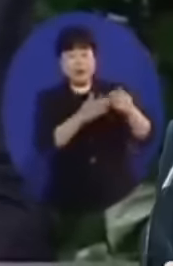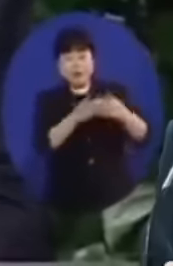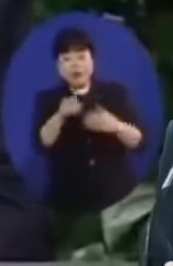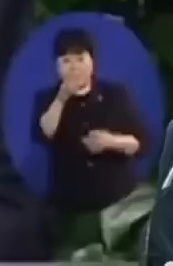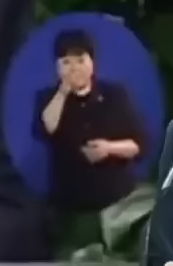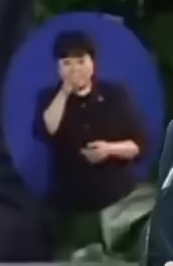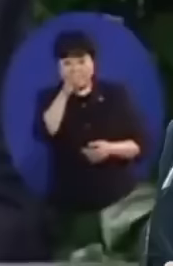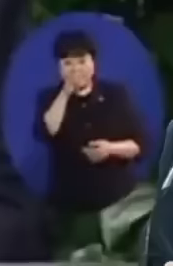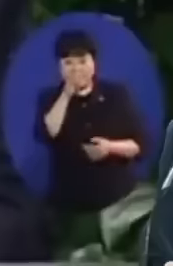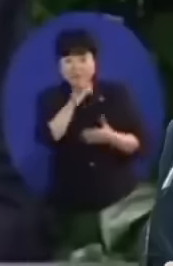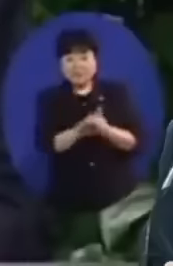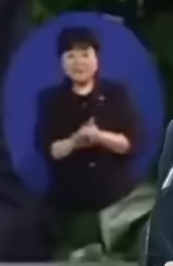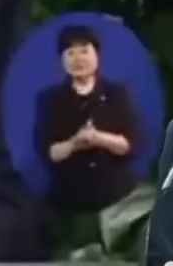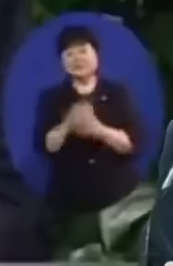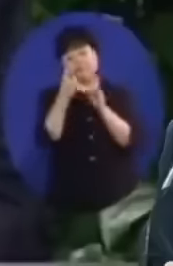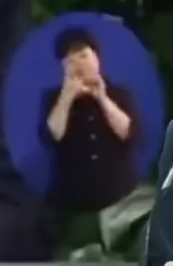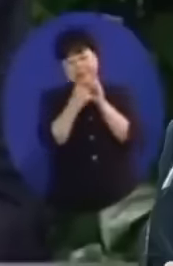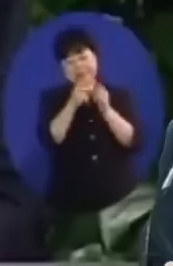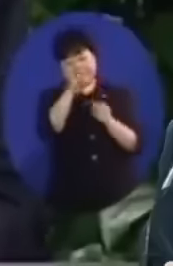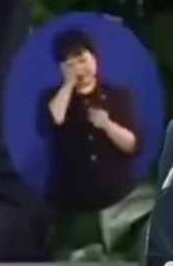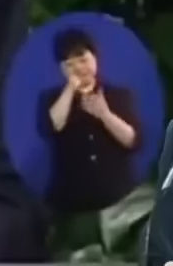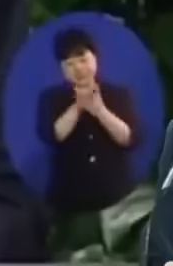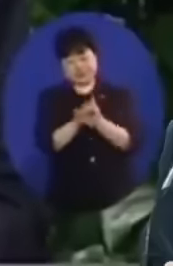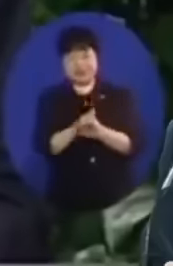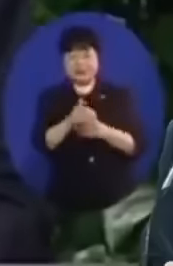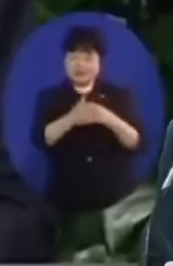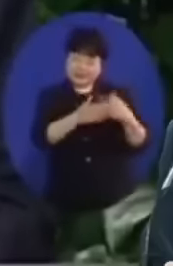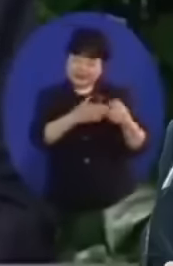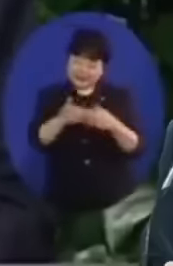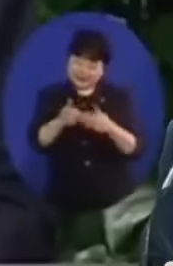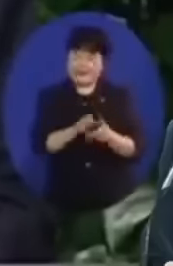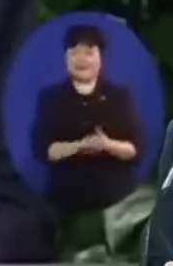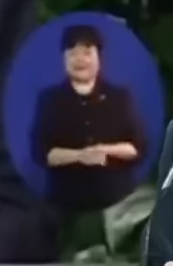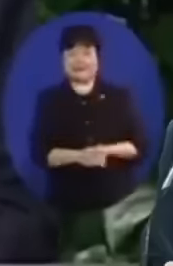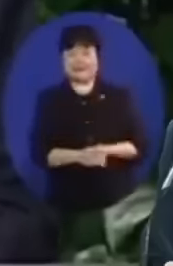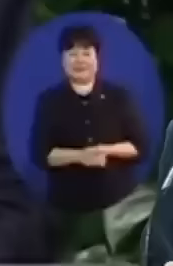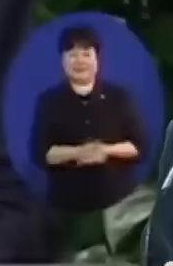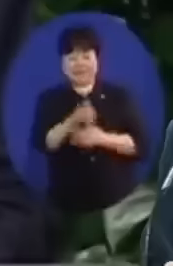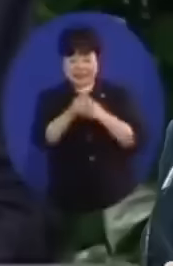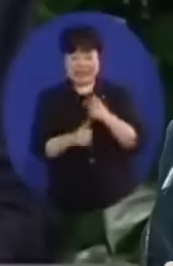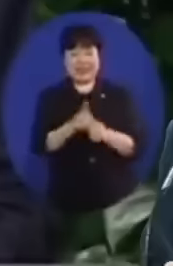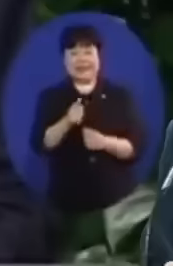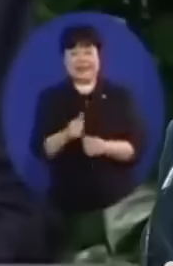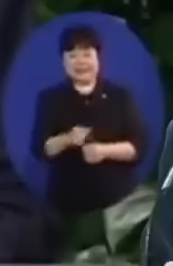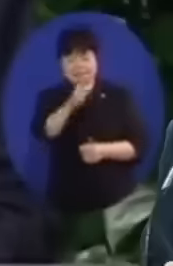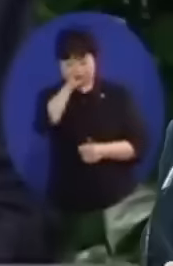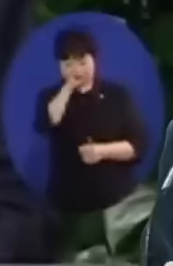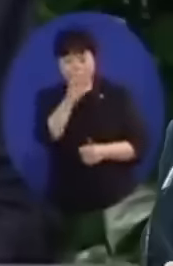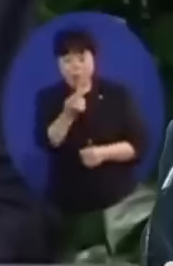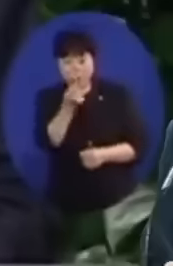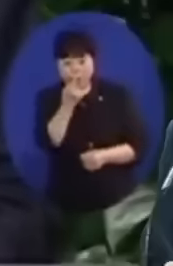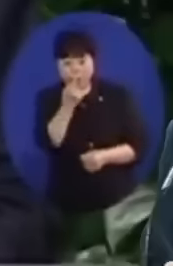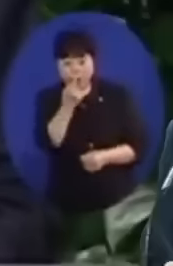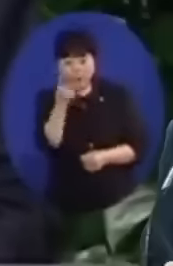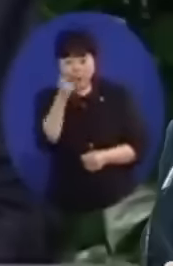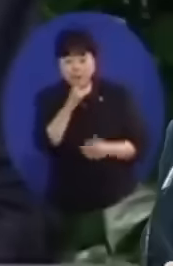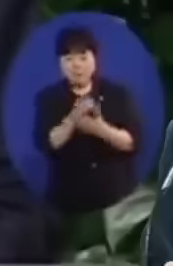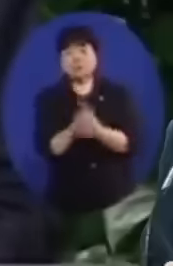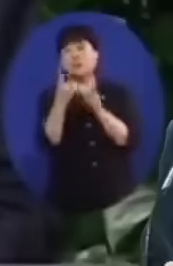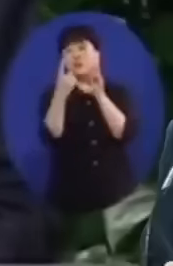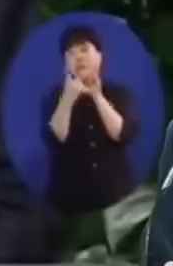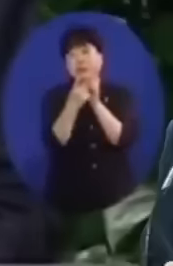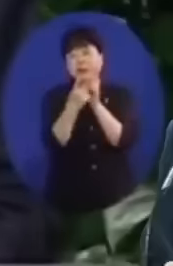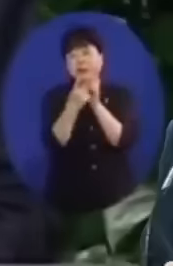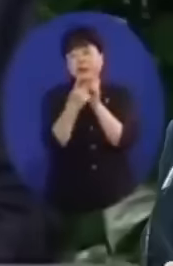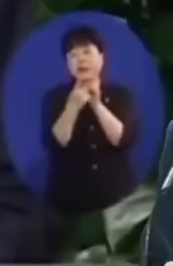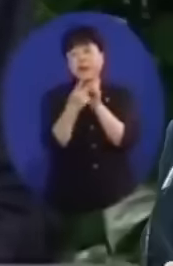하지 않습니까? 우리가 친구를 사귀는데 좋은 친구를 사귀면 우리가 어쩐지 하나라도 좋은 것 배우고 나쁜 친구를